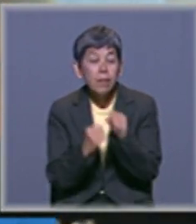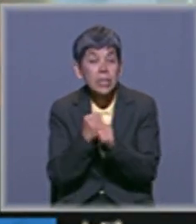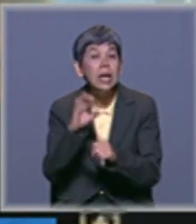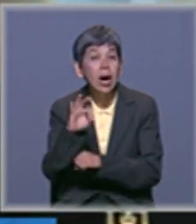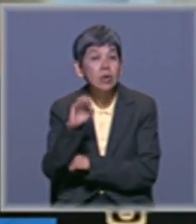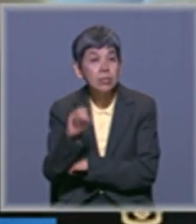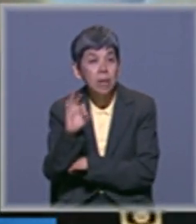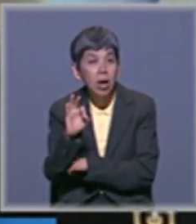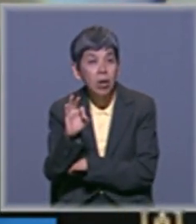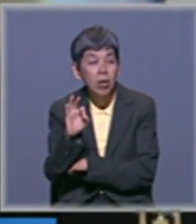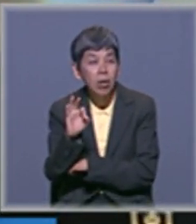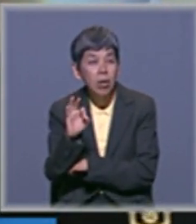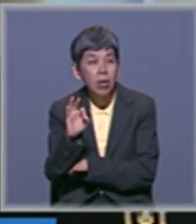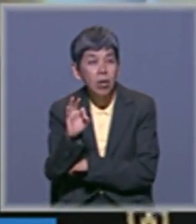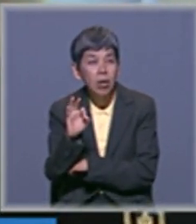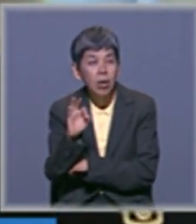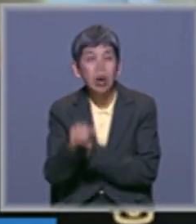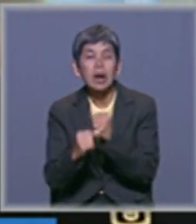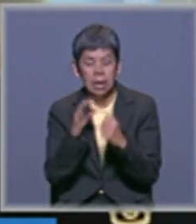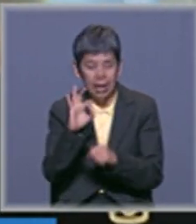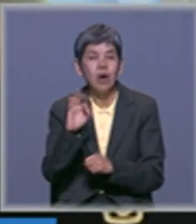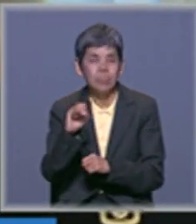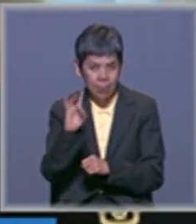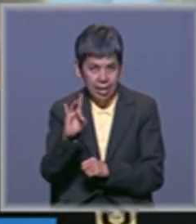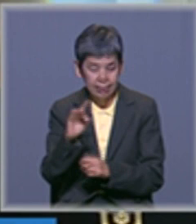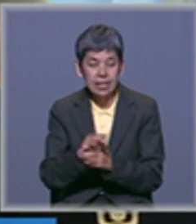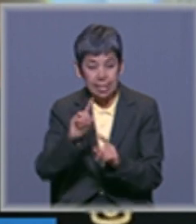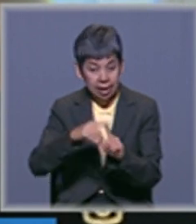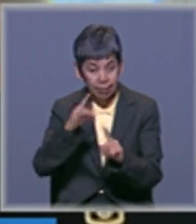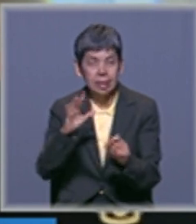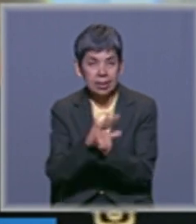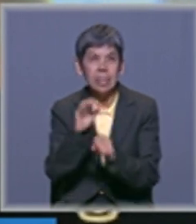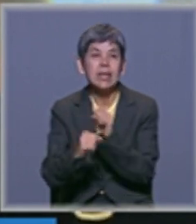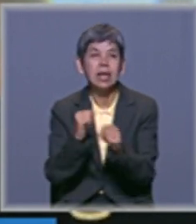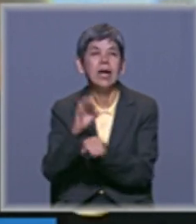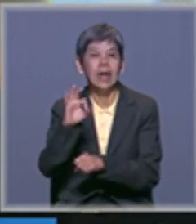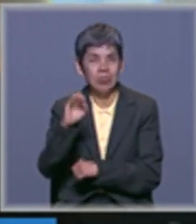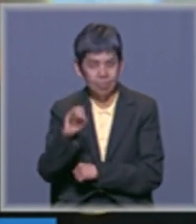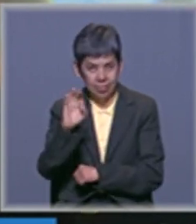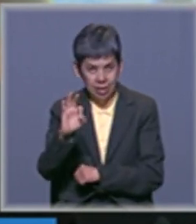99 สิงหาคม98มีเกือบสิงหา คม99